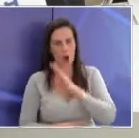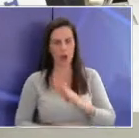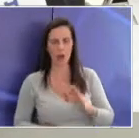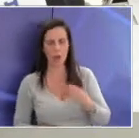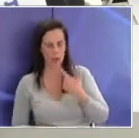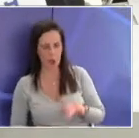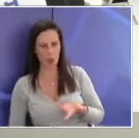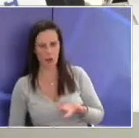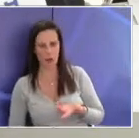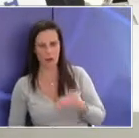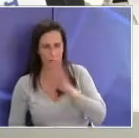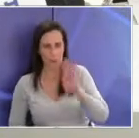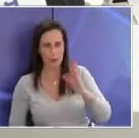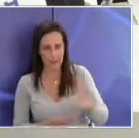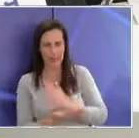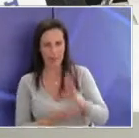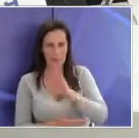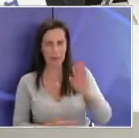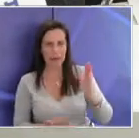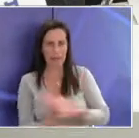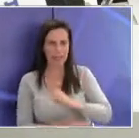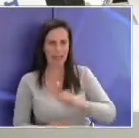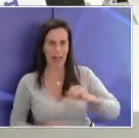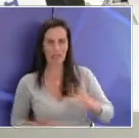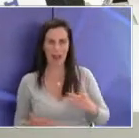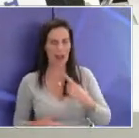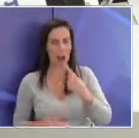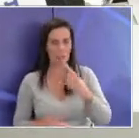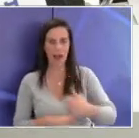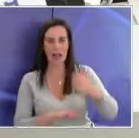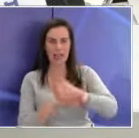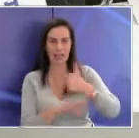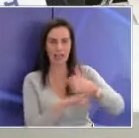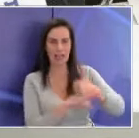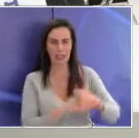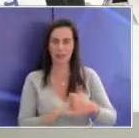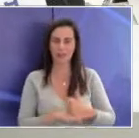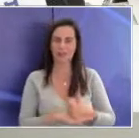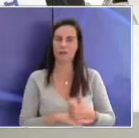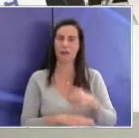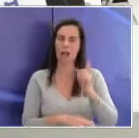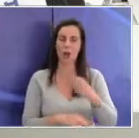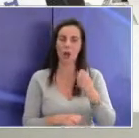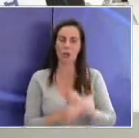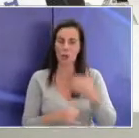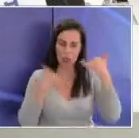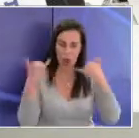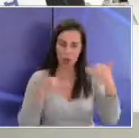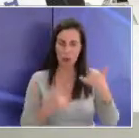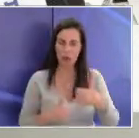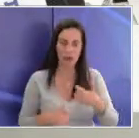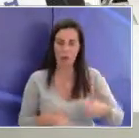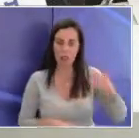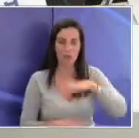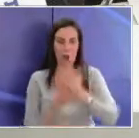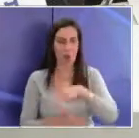התקבלה ההחלטה? נתניהו קיבל את ההחלטה. כן, נתניהו קיבל את ההחלטה, העביר את זה לשרים. התייעץ בשלישייה. עכשיו, היו צריכים לעשות משאל טלפוני, השרים הלכו